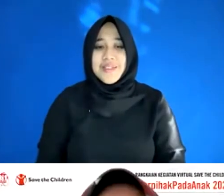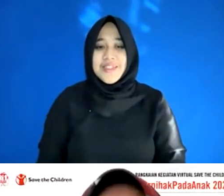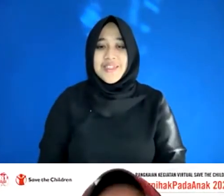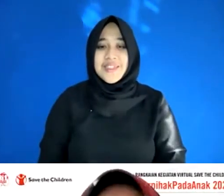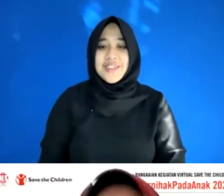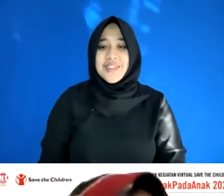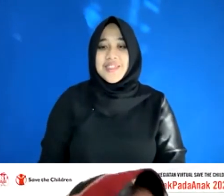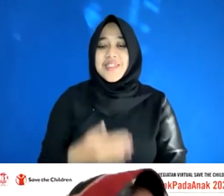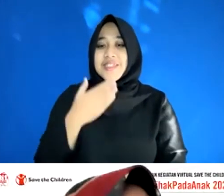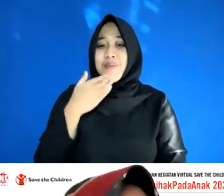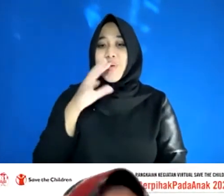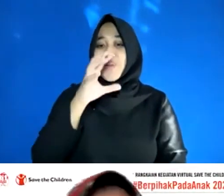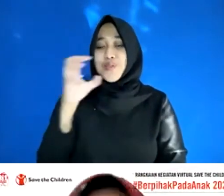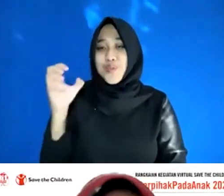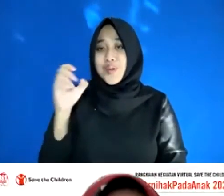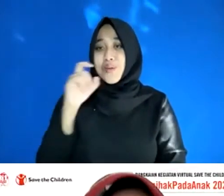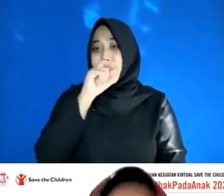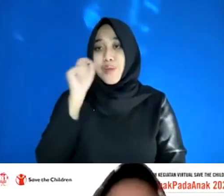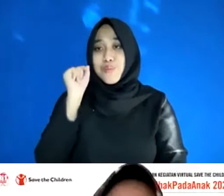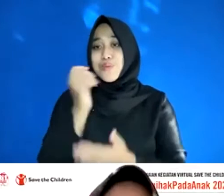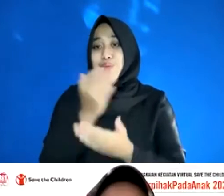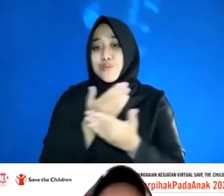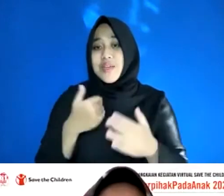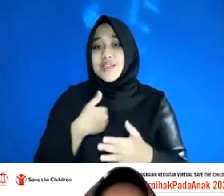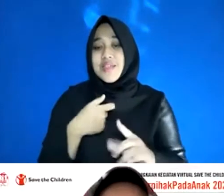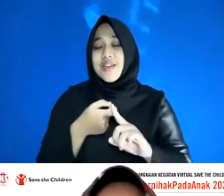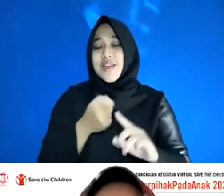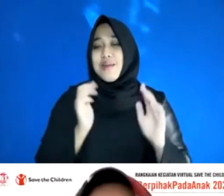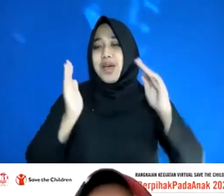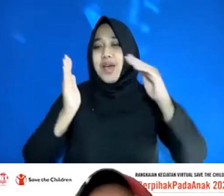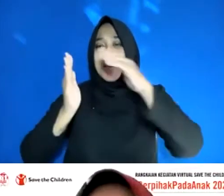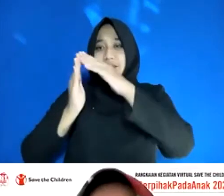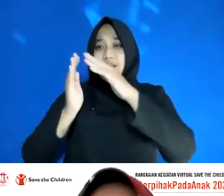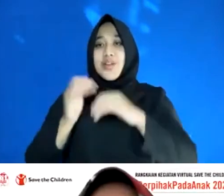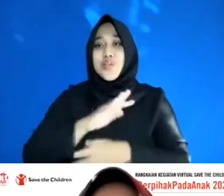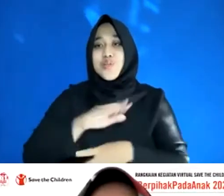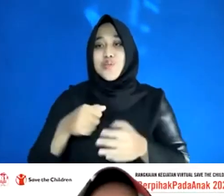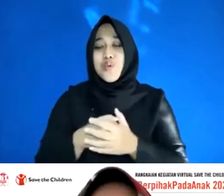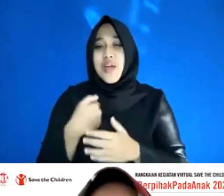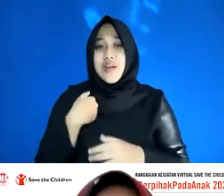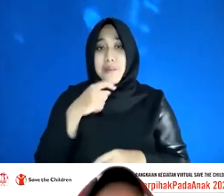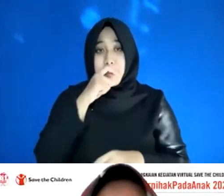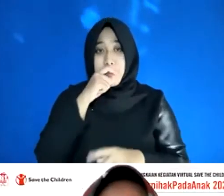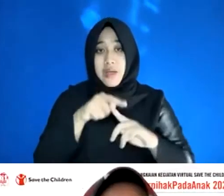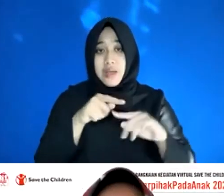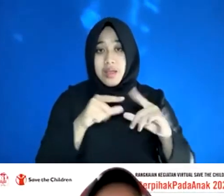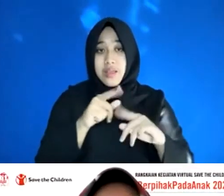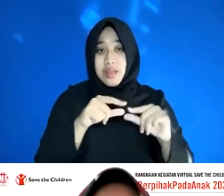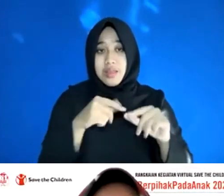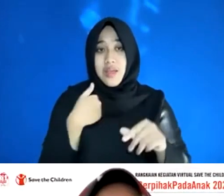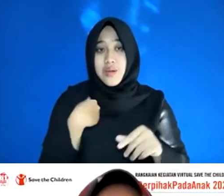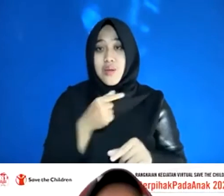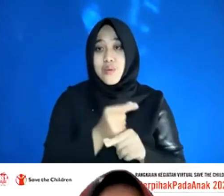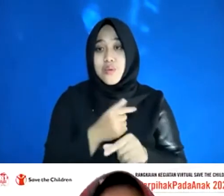Selamat sore Bapak Ibu dari Makassar ya. Semua ada Pak Tata juga, guru saya, ada Teh Yanti juga